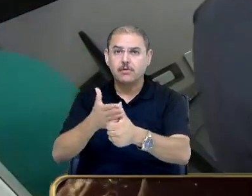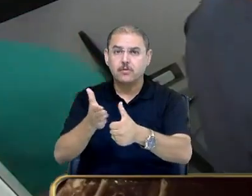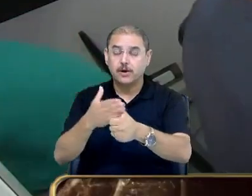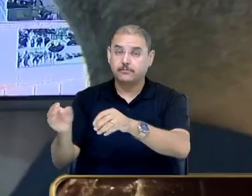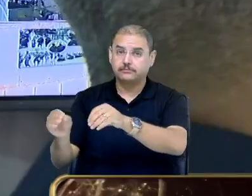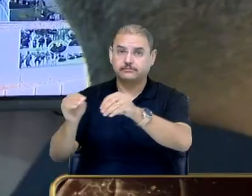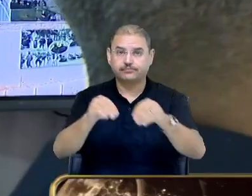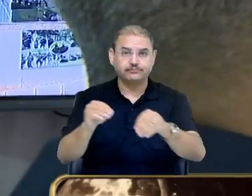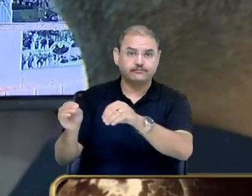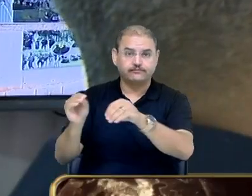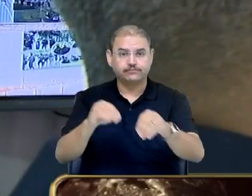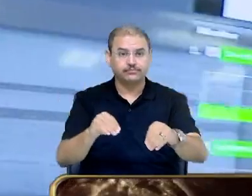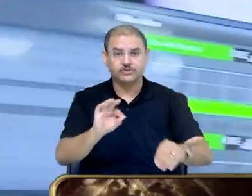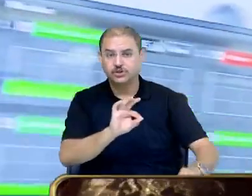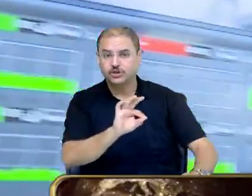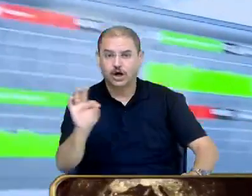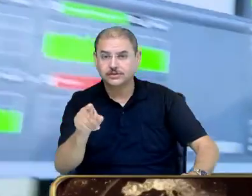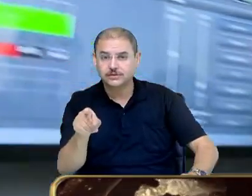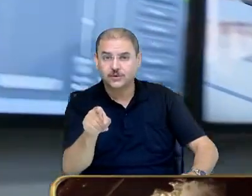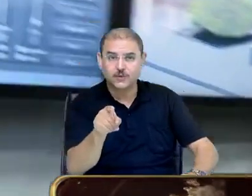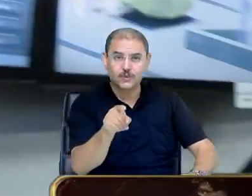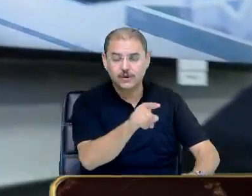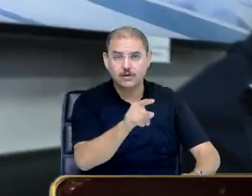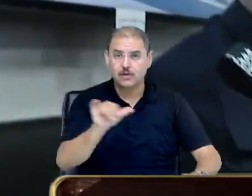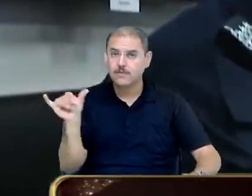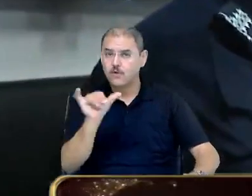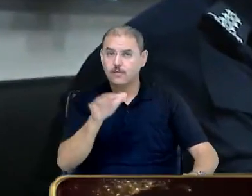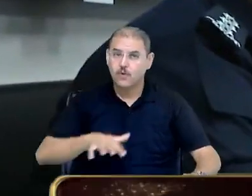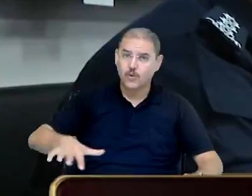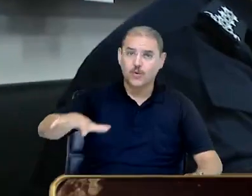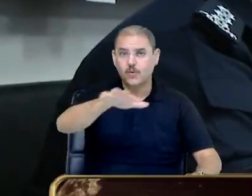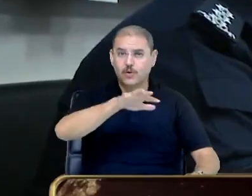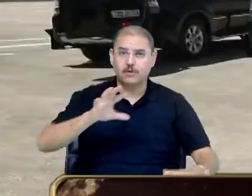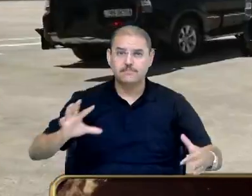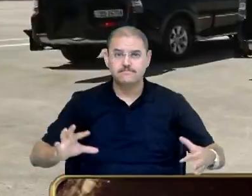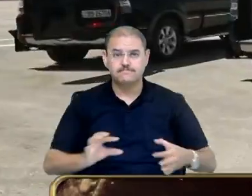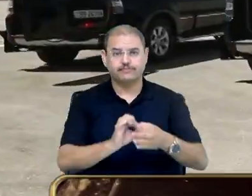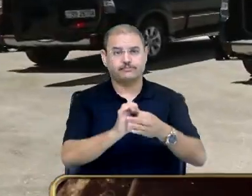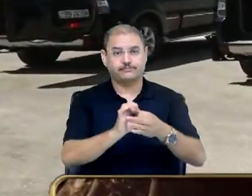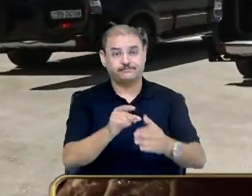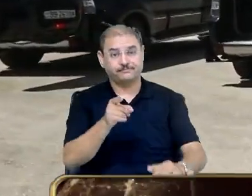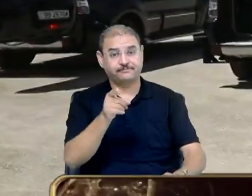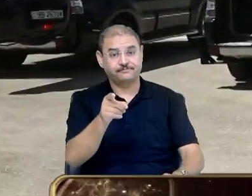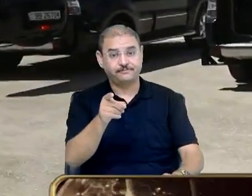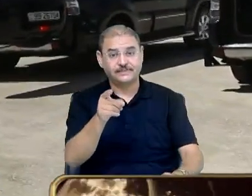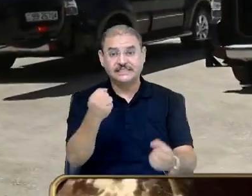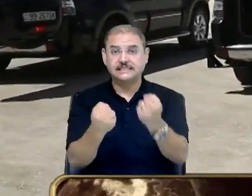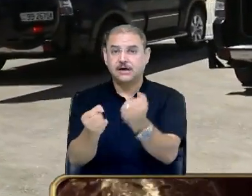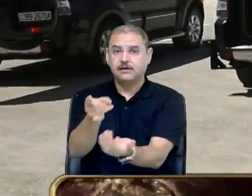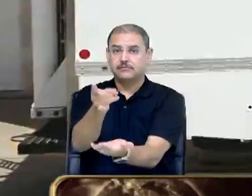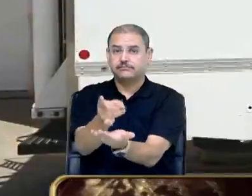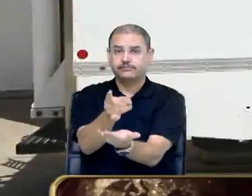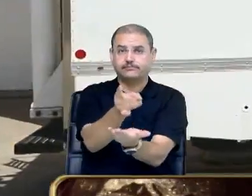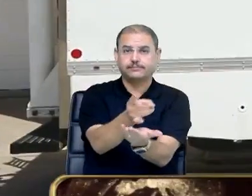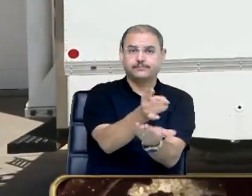الميداني وبما يضمن تعزيز كفاءه التنسيق بين كافه وحداتها ويشكل ادخال هذه الاليات